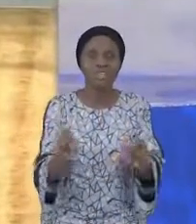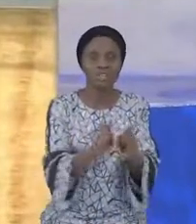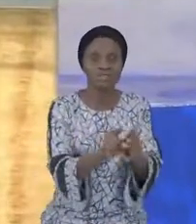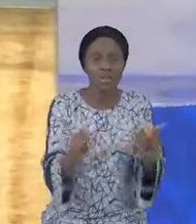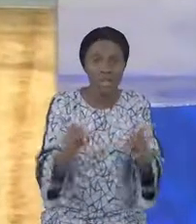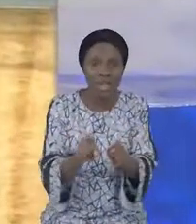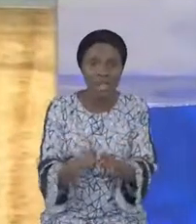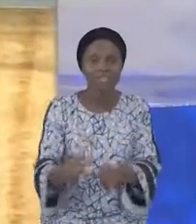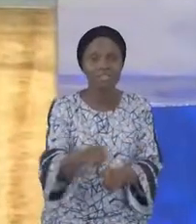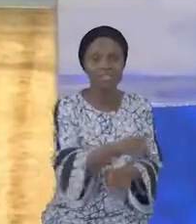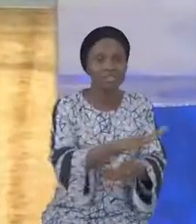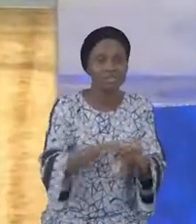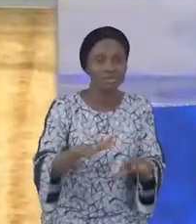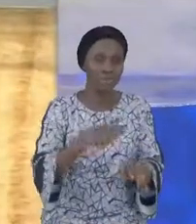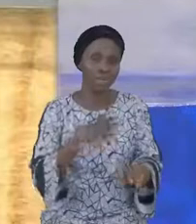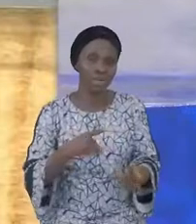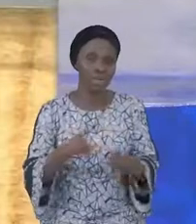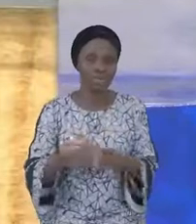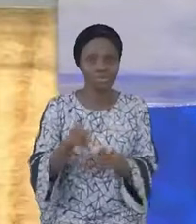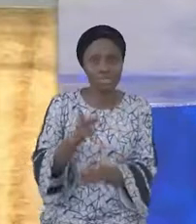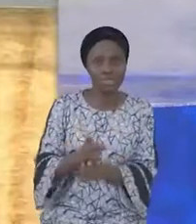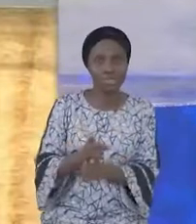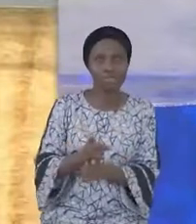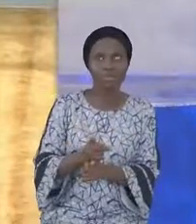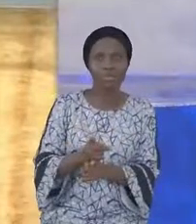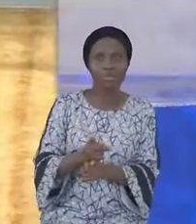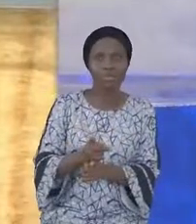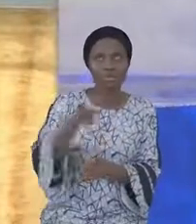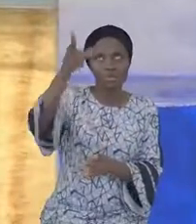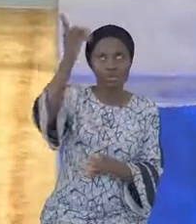plus que la nature divine, plus que la nature même humaine du moins.